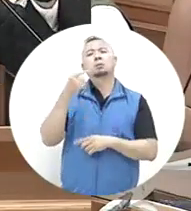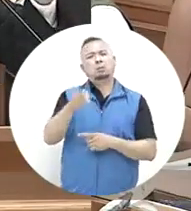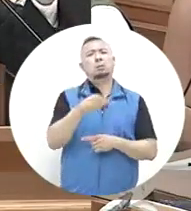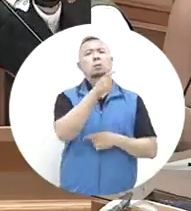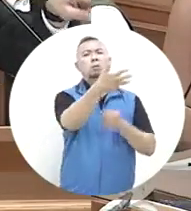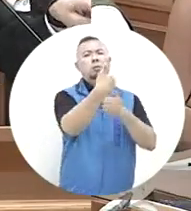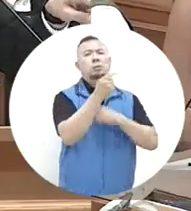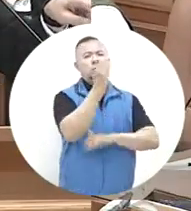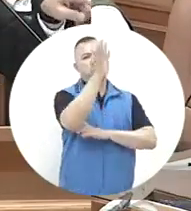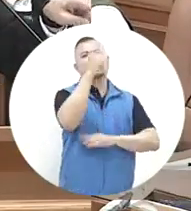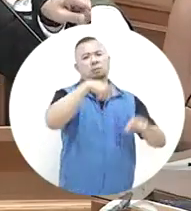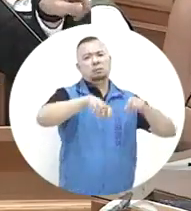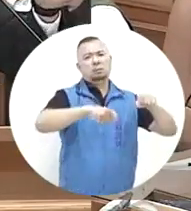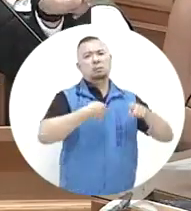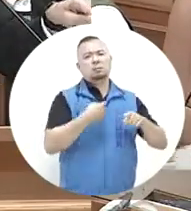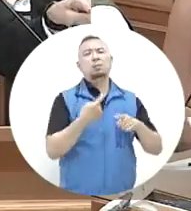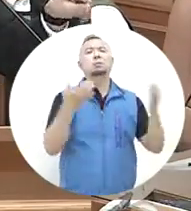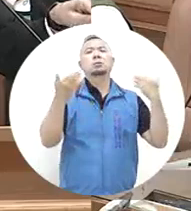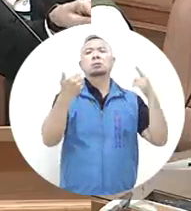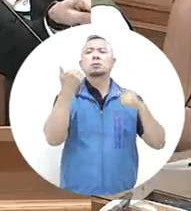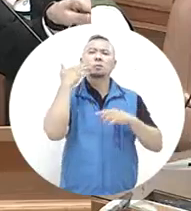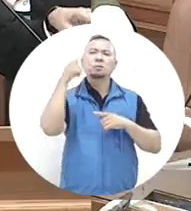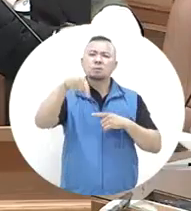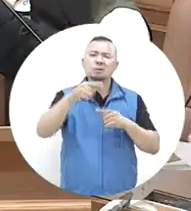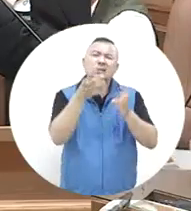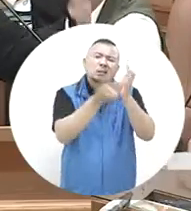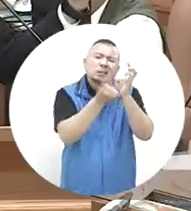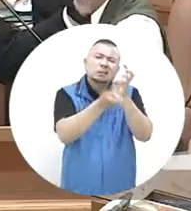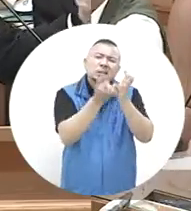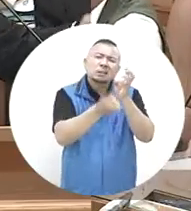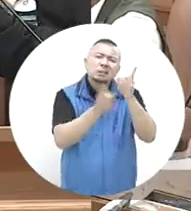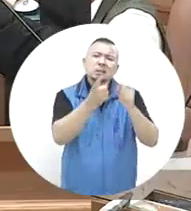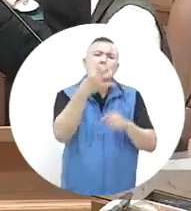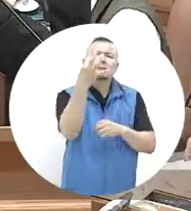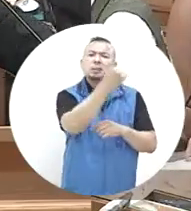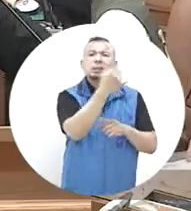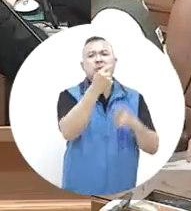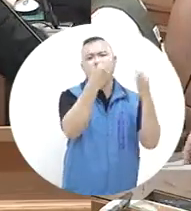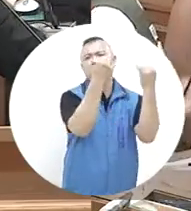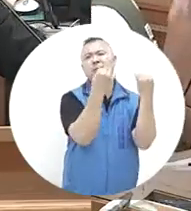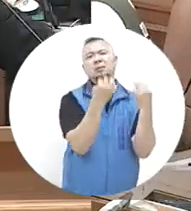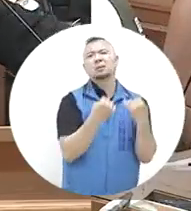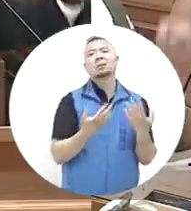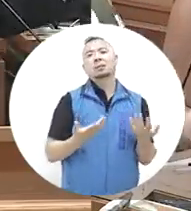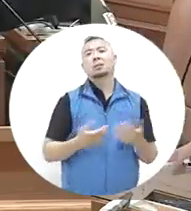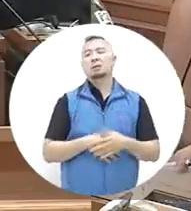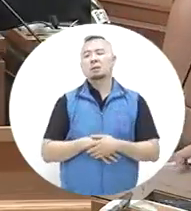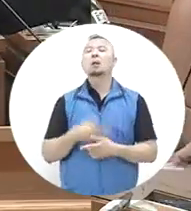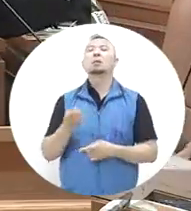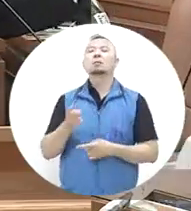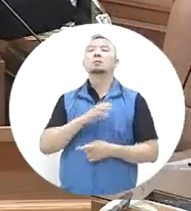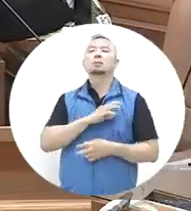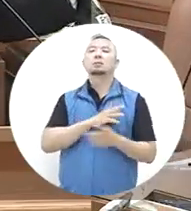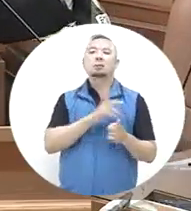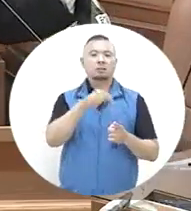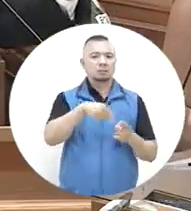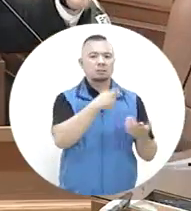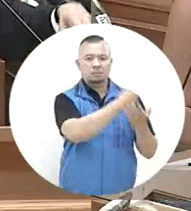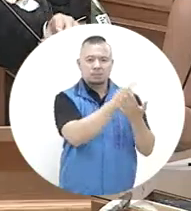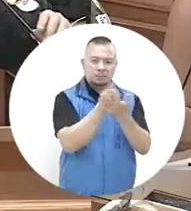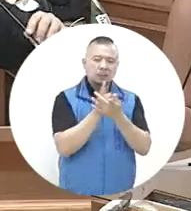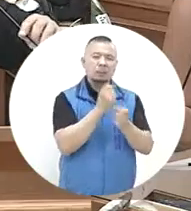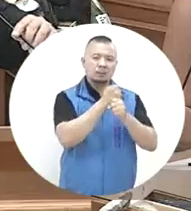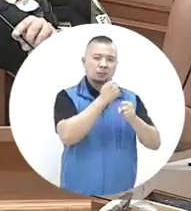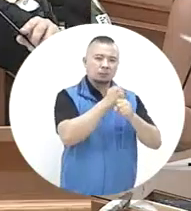要问执行的末端几件几件， 那当然是简单回答就好。如果懂 的，大家每一个有分层受责